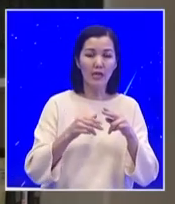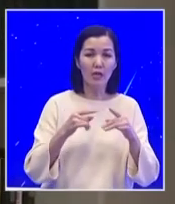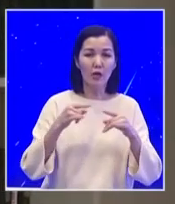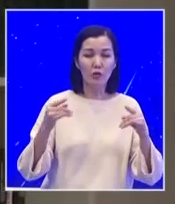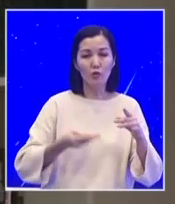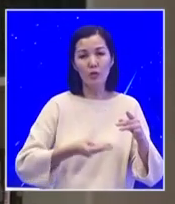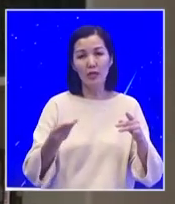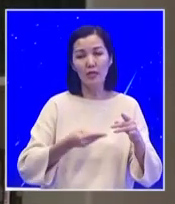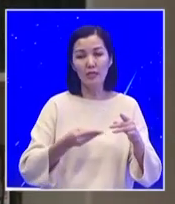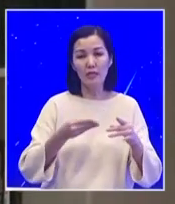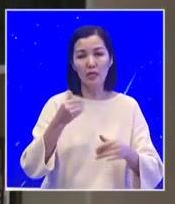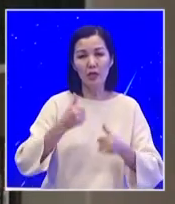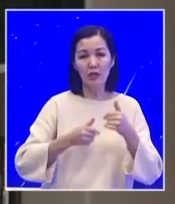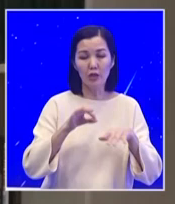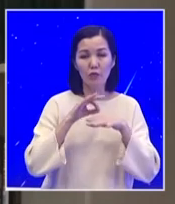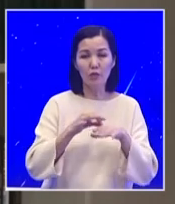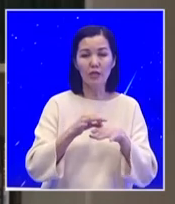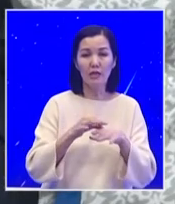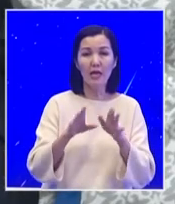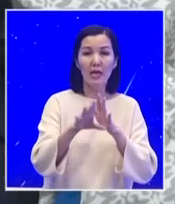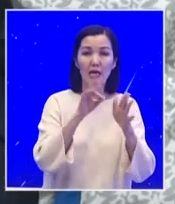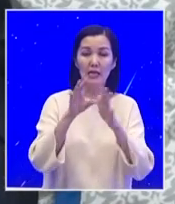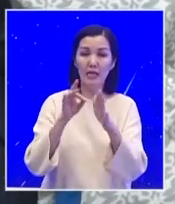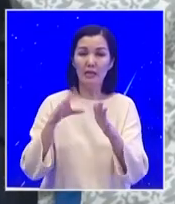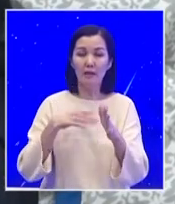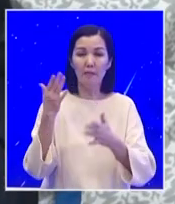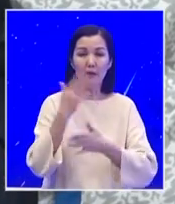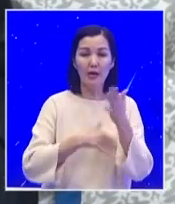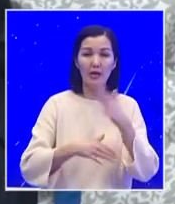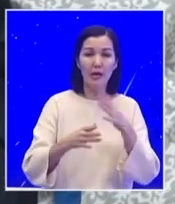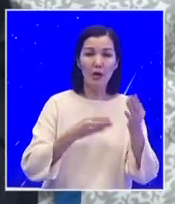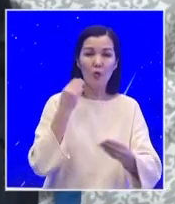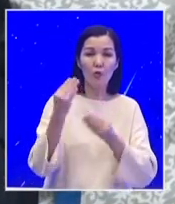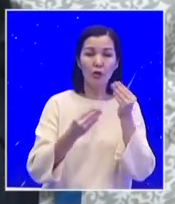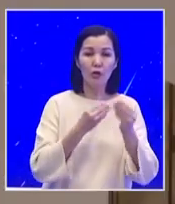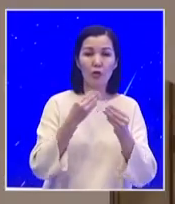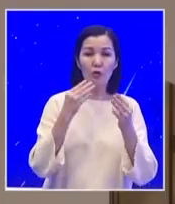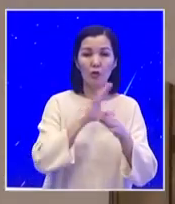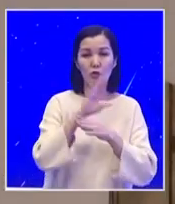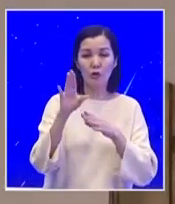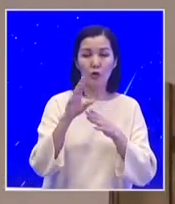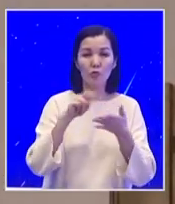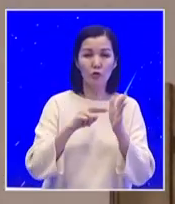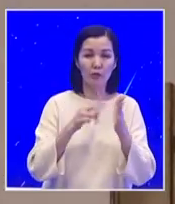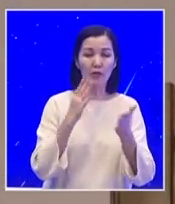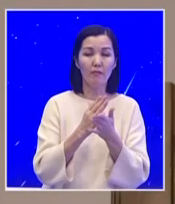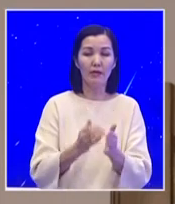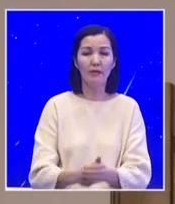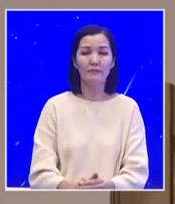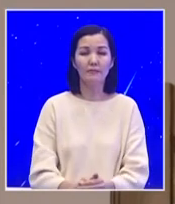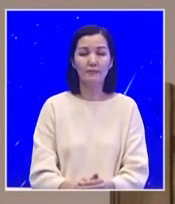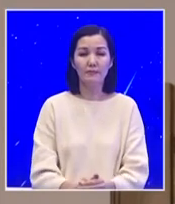теннисінен жарыстар өткізбек. Аса талаптыларын іріктеп, болашақта паралимпиадалық ойындарға жолдау да жоспарда бар. Меруерт Қыдырбайқызы,